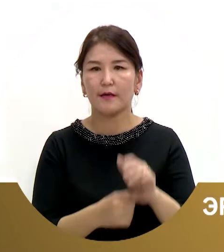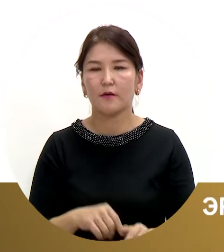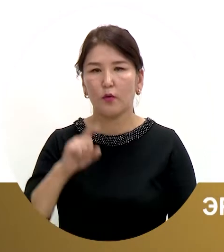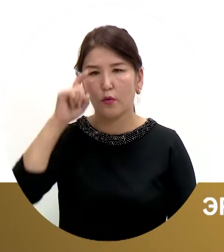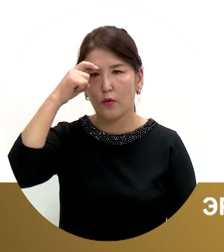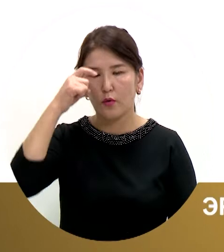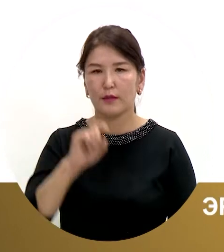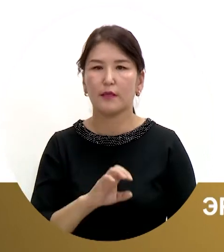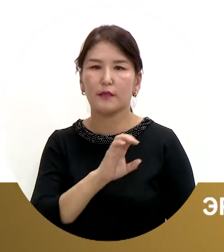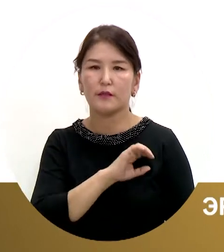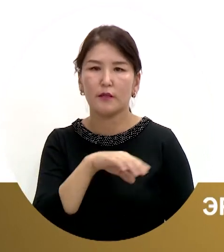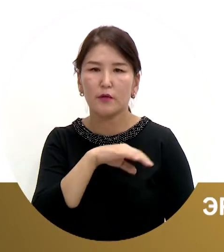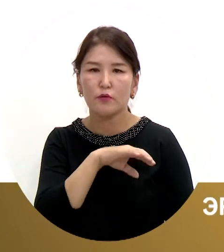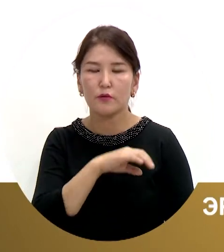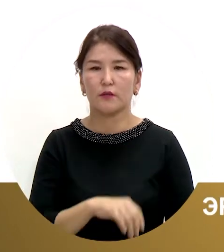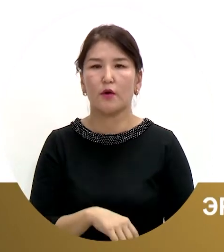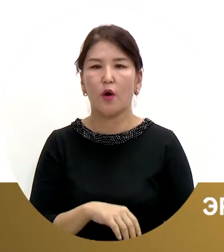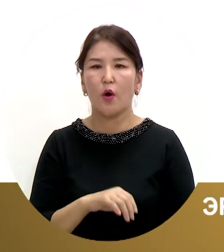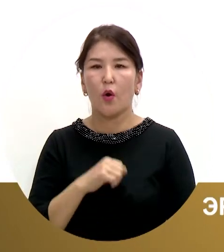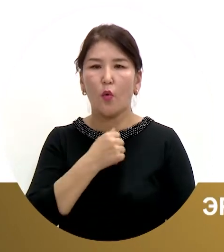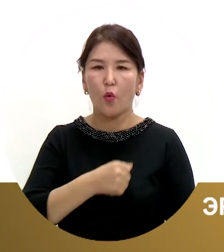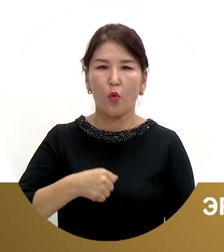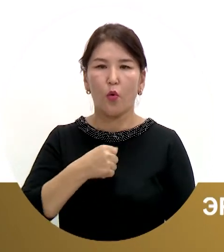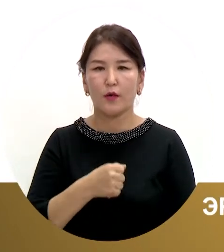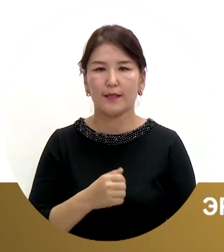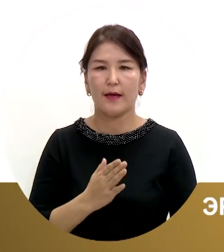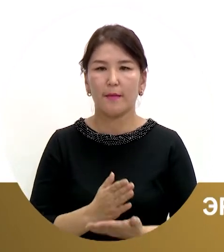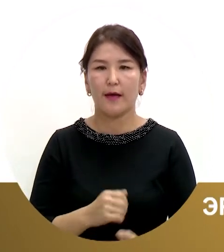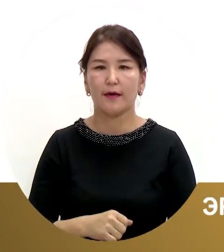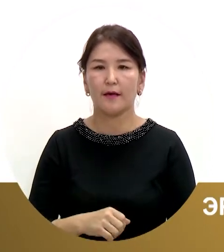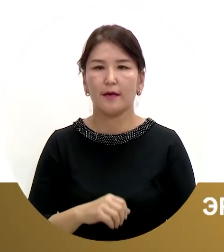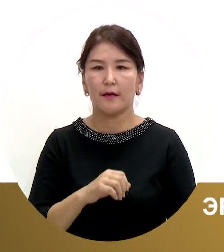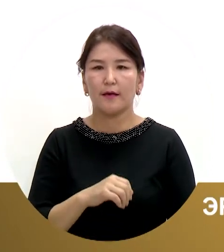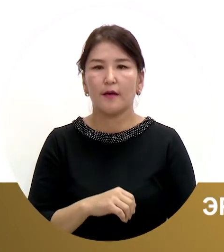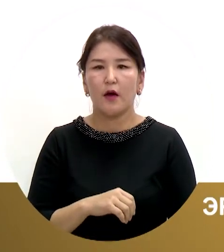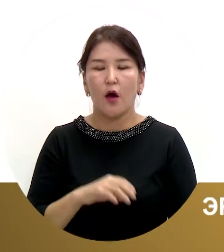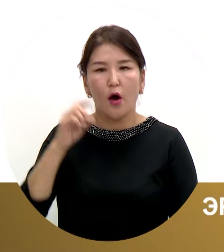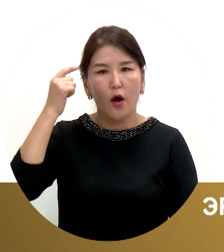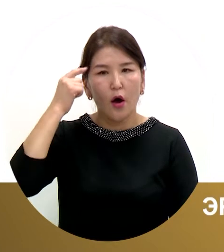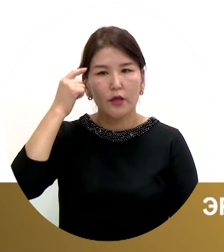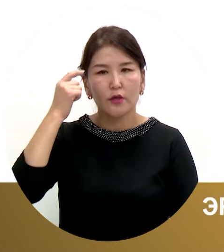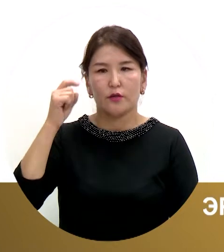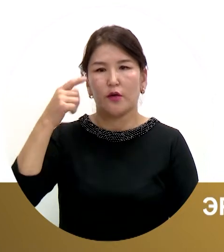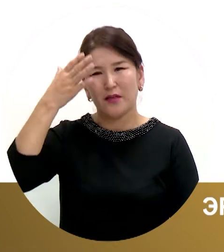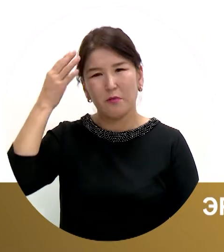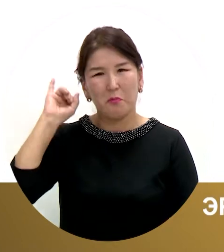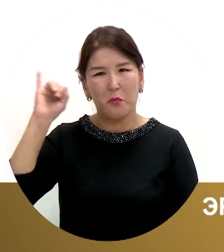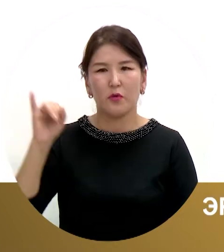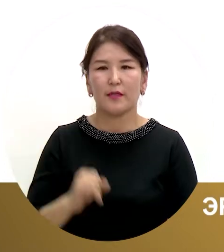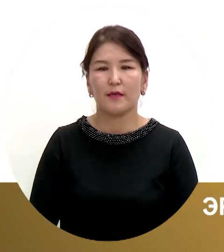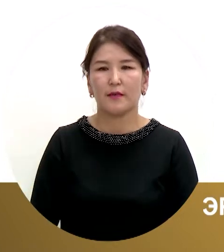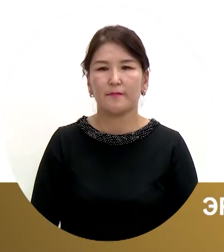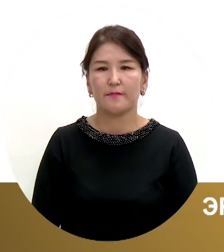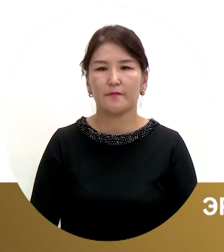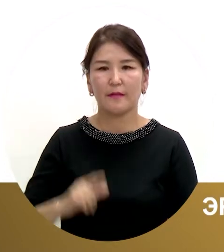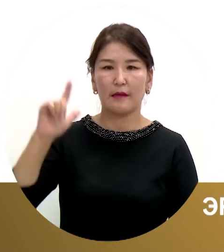тэмдэг нь уйтгарлах, сэтгэл төвших, уур бохирдал төрөх, сэтгэл гутрах, за ой тогтоолт муудах, гинтийн айц давтах, өөрөө